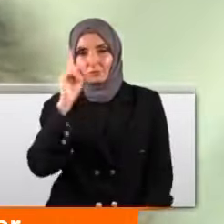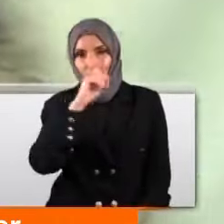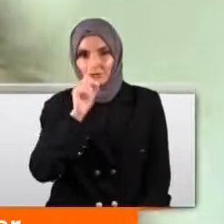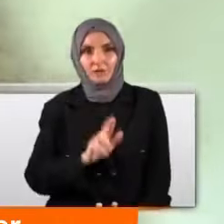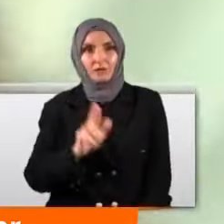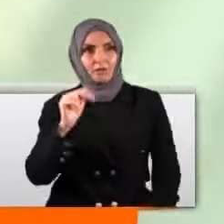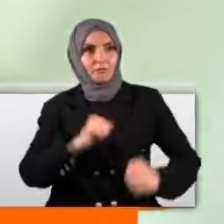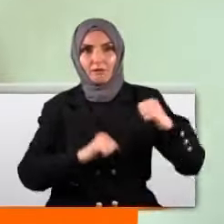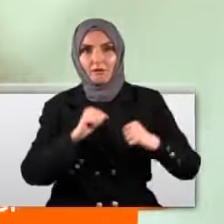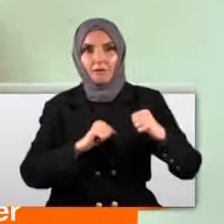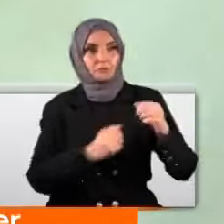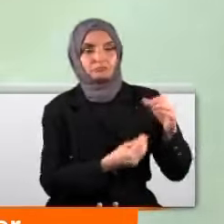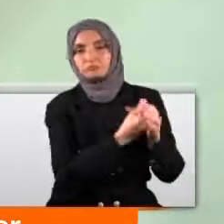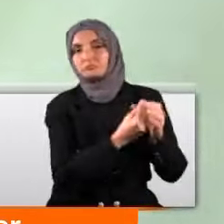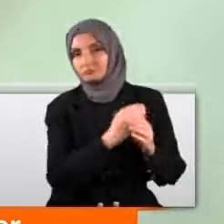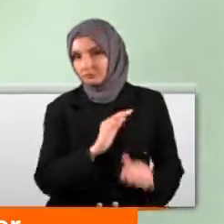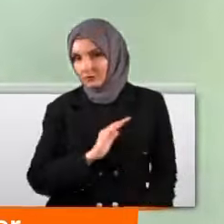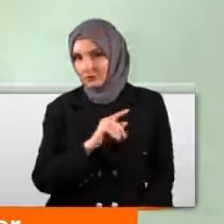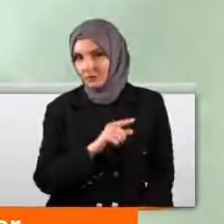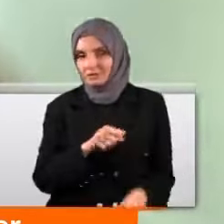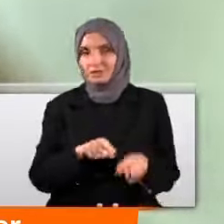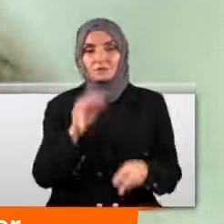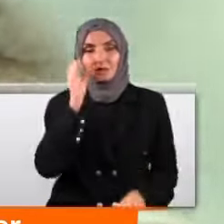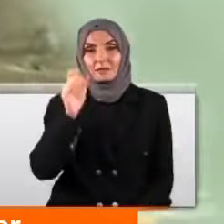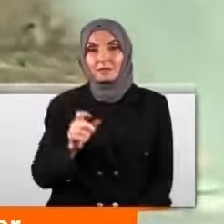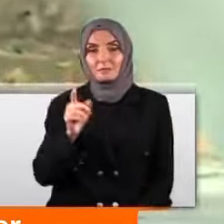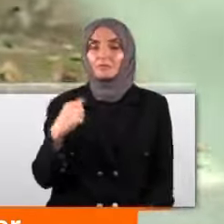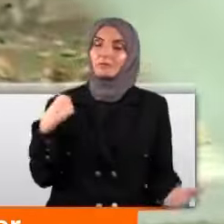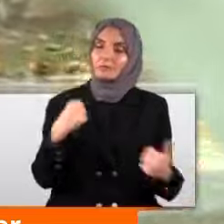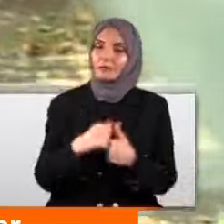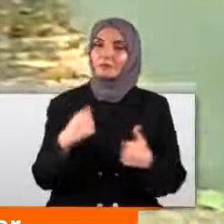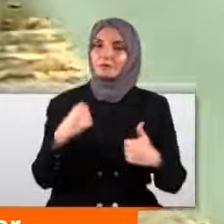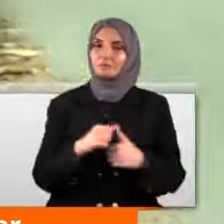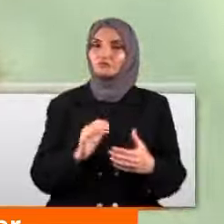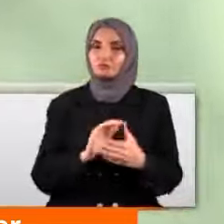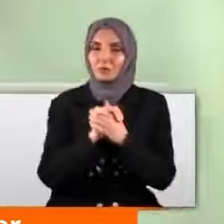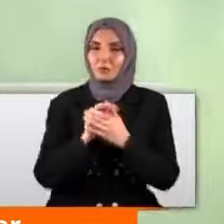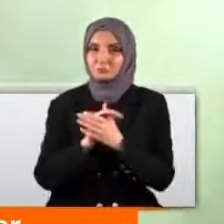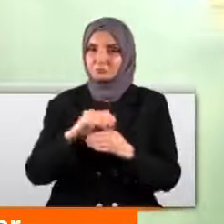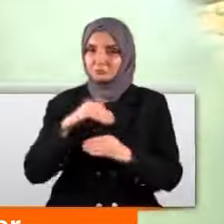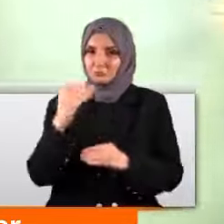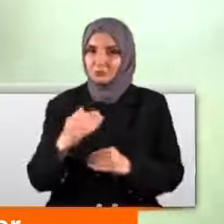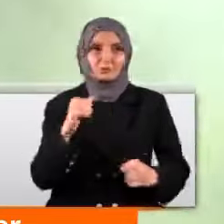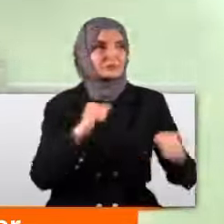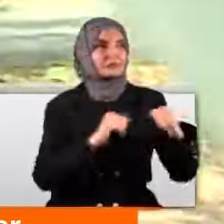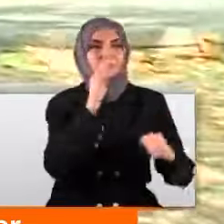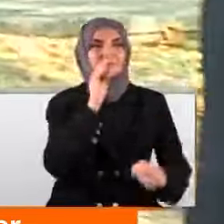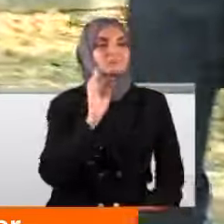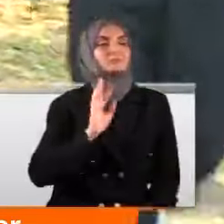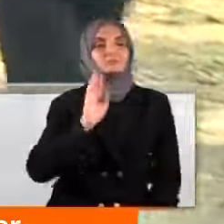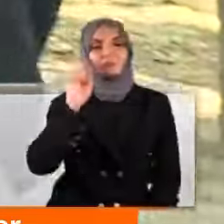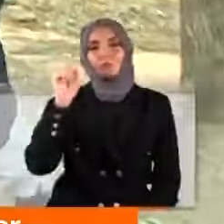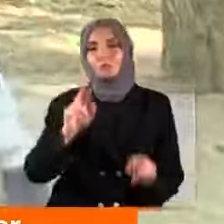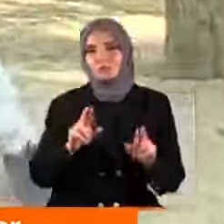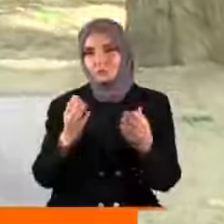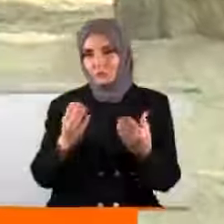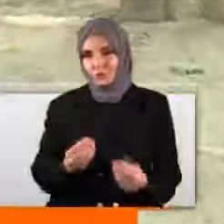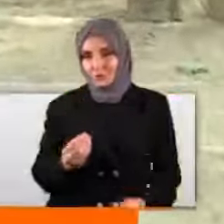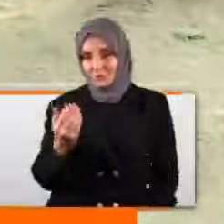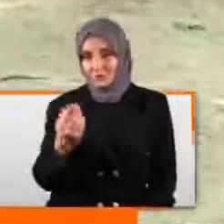çıkardı. Necmettin Erbakan Akyüz ard arda şampiyonlukların ardından artık rakip tanımaz oldu ve 2019 yılında